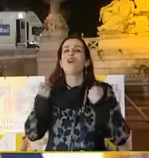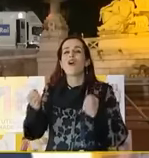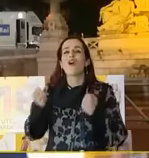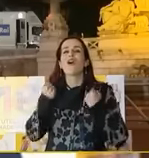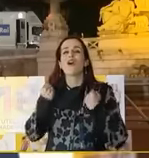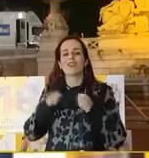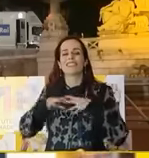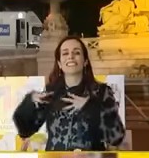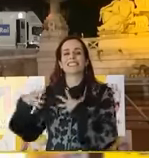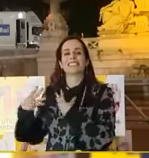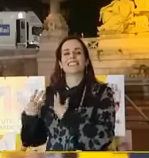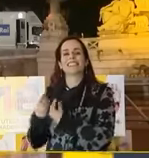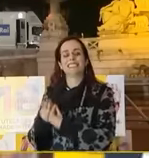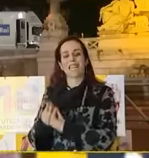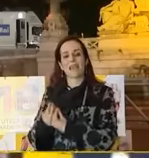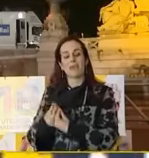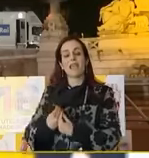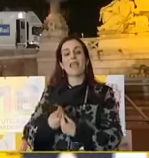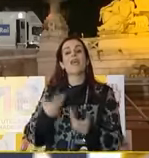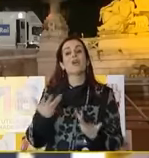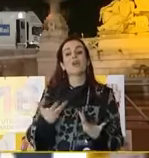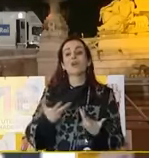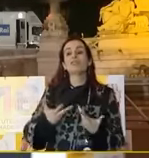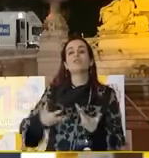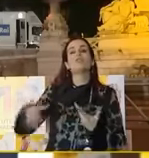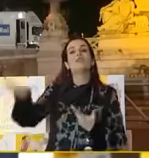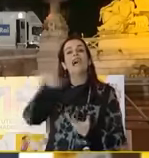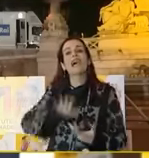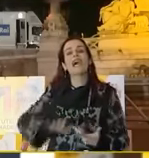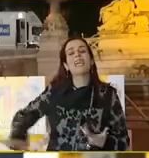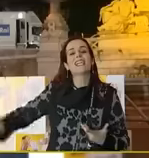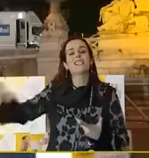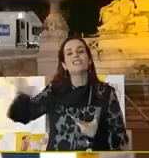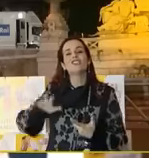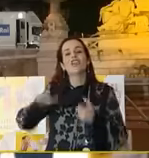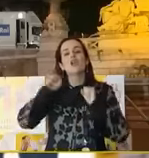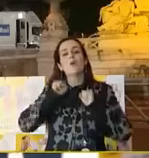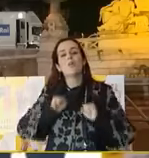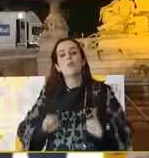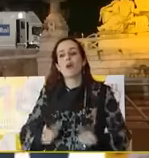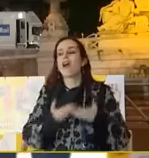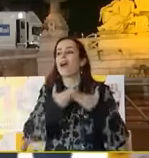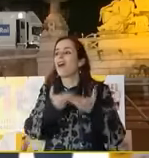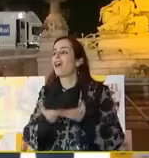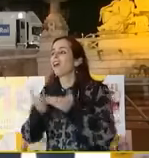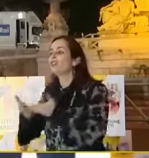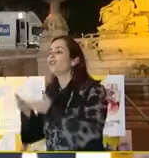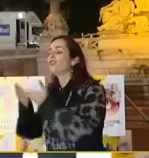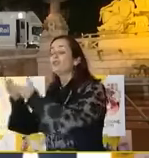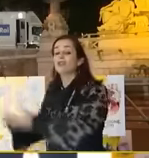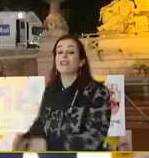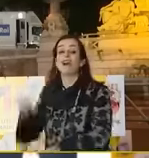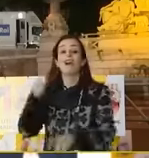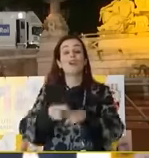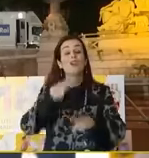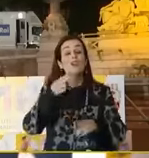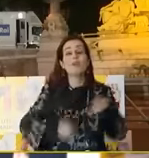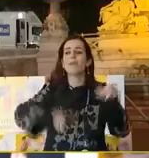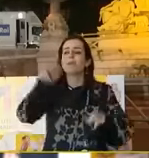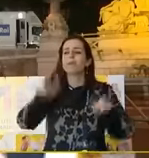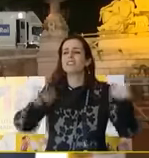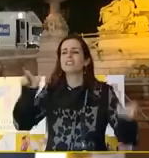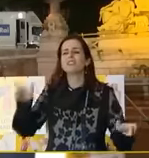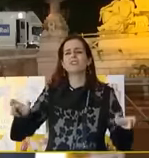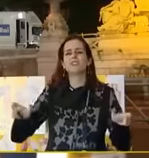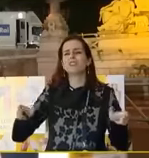una regione a guida 5 Stelle aiuterà Roma e i romani che in questi anni sono stati umiliati da un Partito